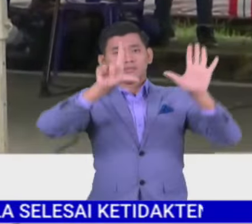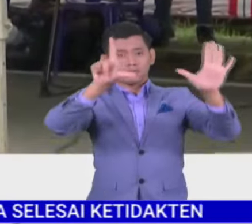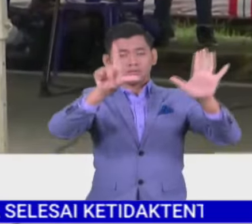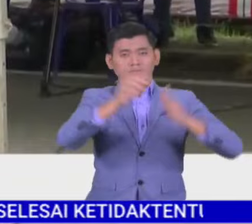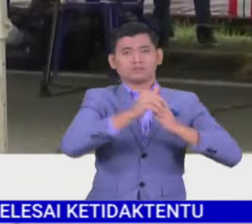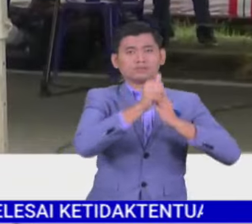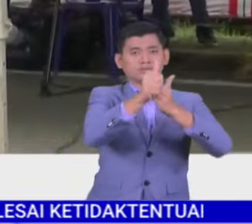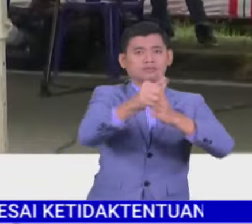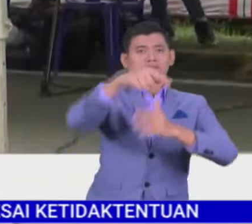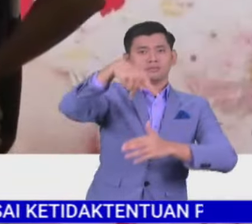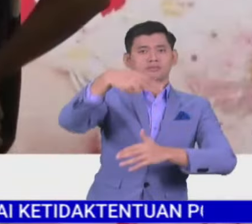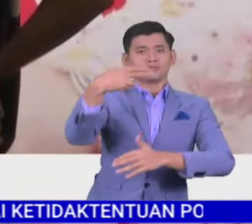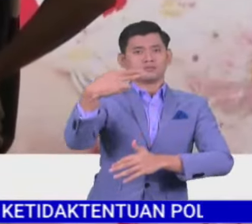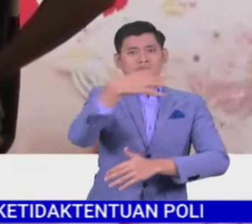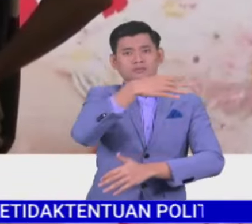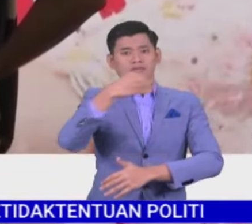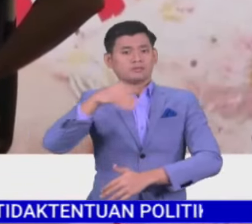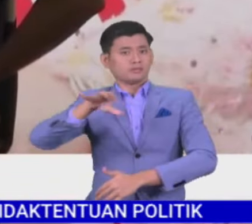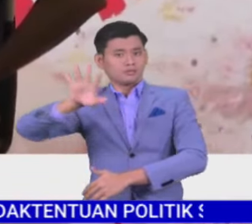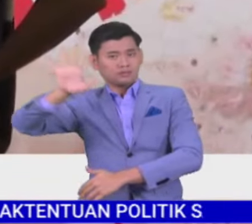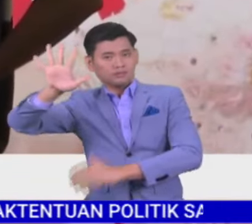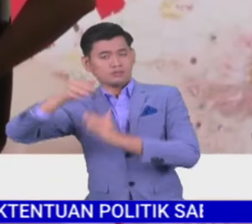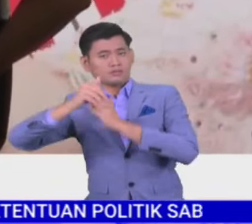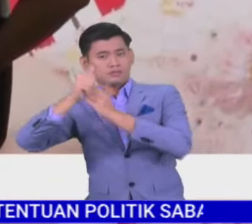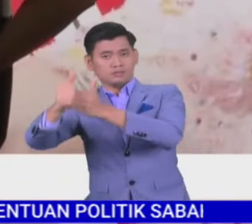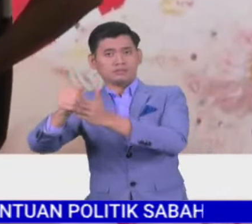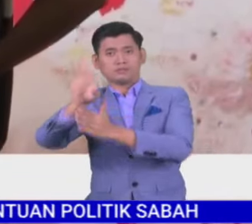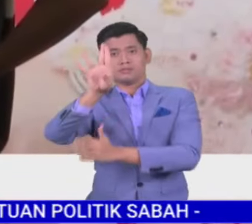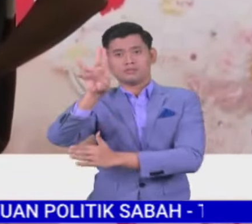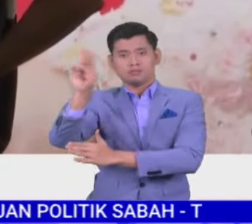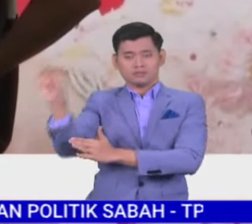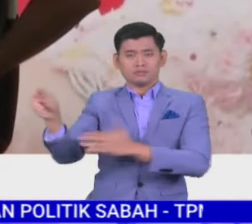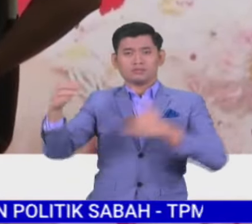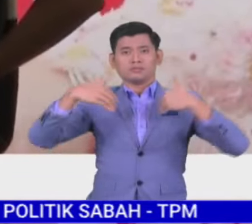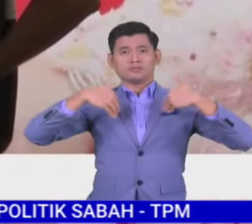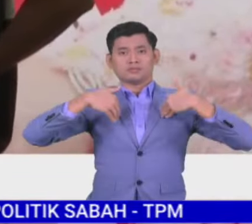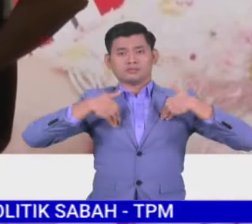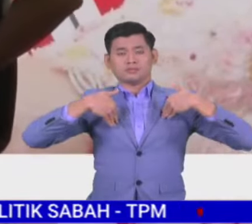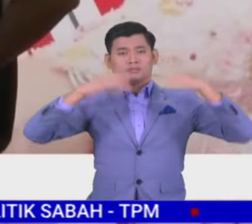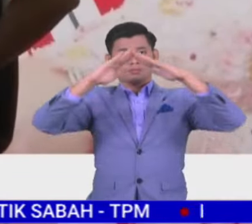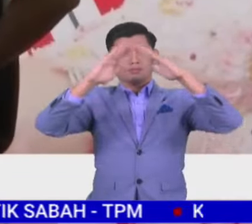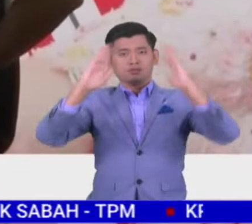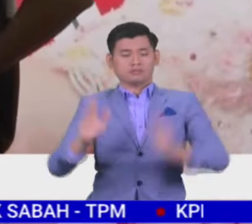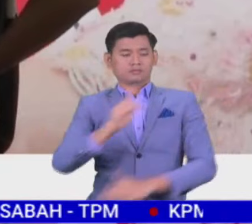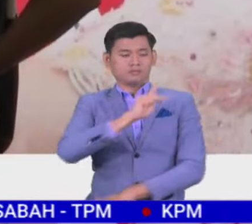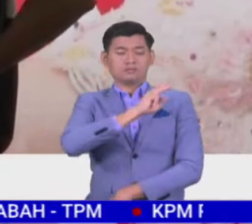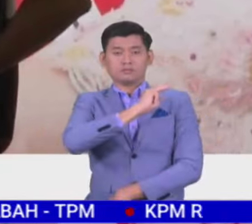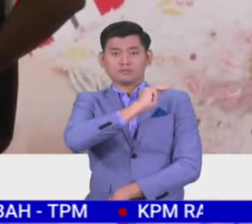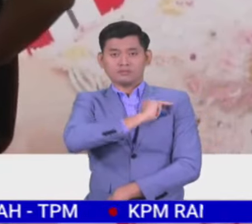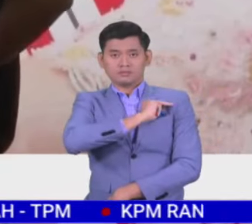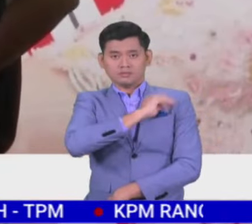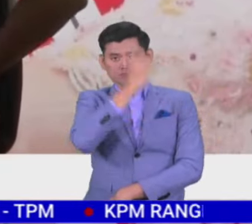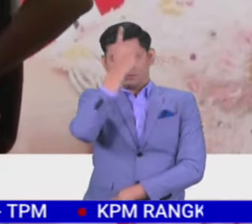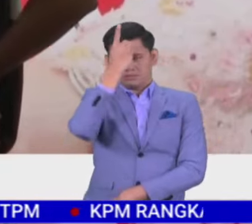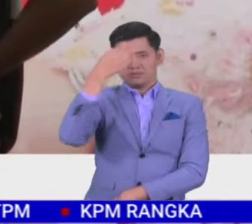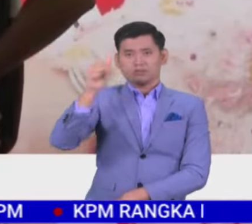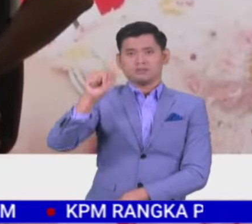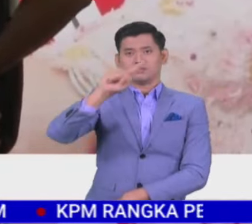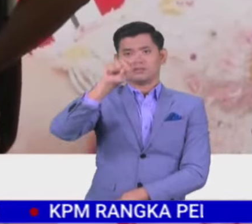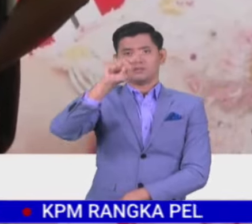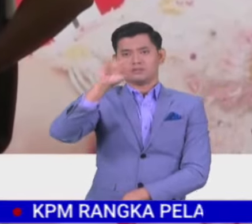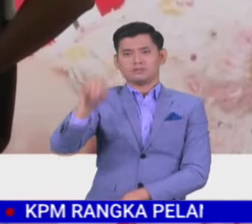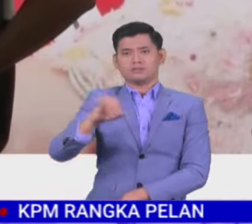5 pemimpin dari barisan nasional berada di kediaman resmi ketemu menteri Datuk Sri Haji Nur sekitar